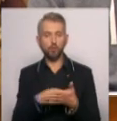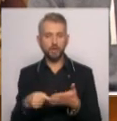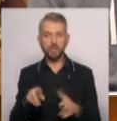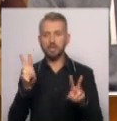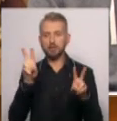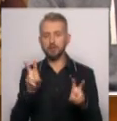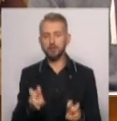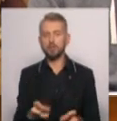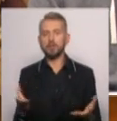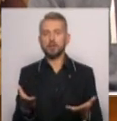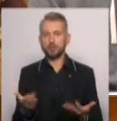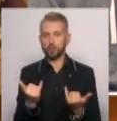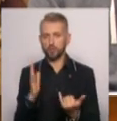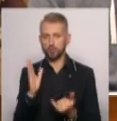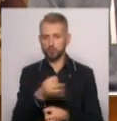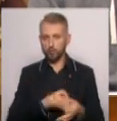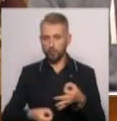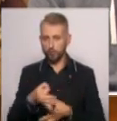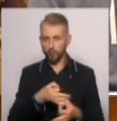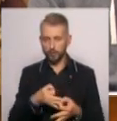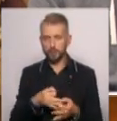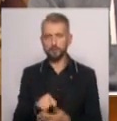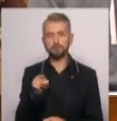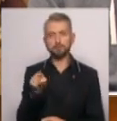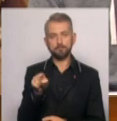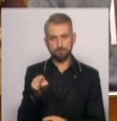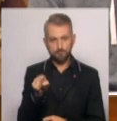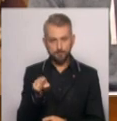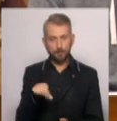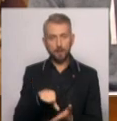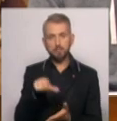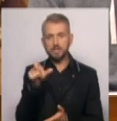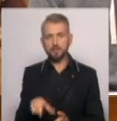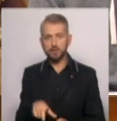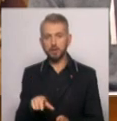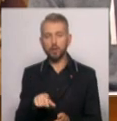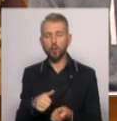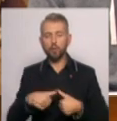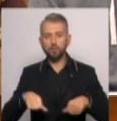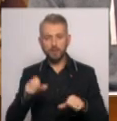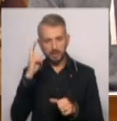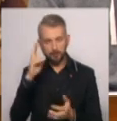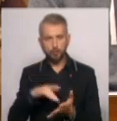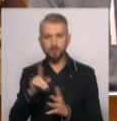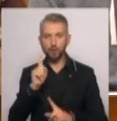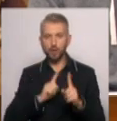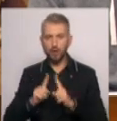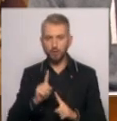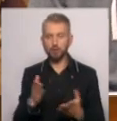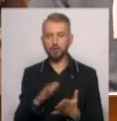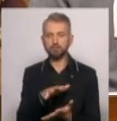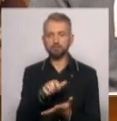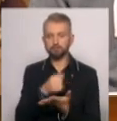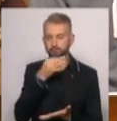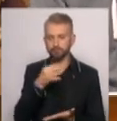теми, про які ми сьогодні будемо говорити. Отже, пан Сергій Харчук, він є представником постійної комісії Київської міської ради, яка опікується